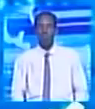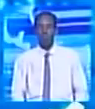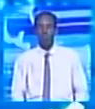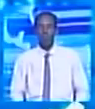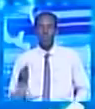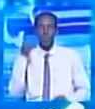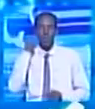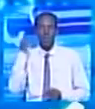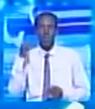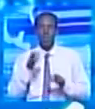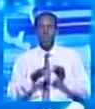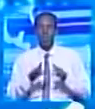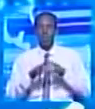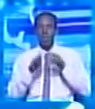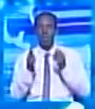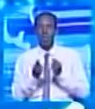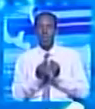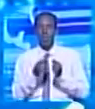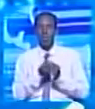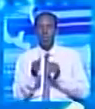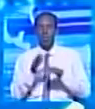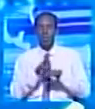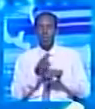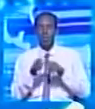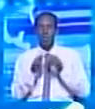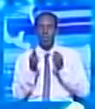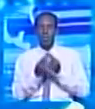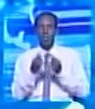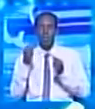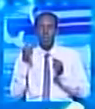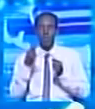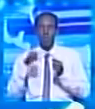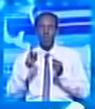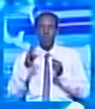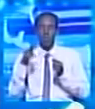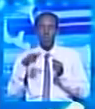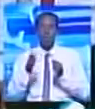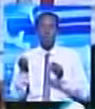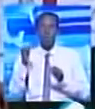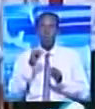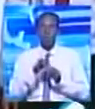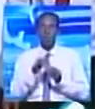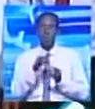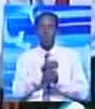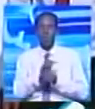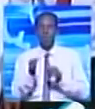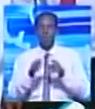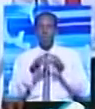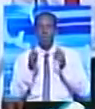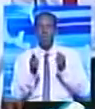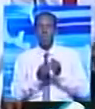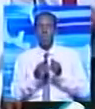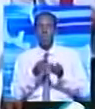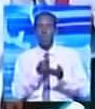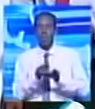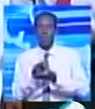Écoutez la secrétaire générale du secrétariat d'État aux affaires sociales, Mme Iflah Ali Ahmed, pour plus de précisions. Des